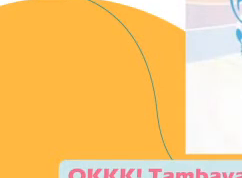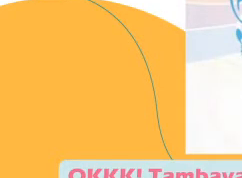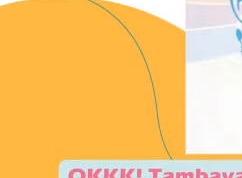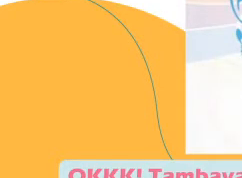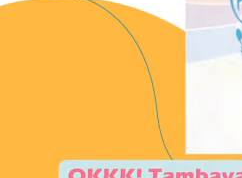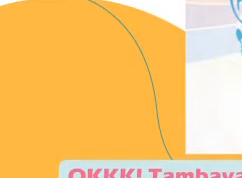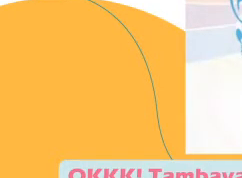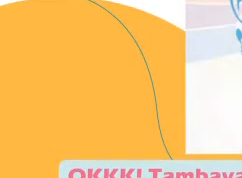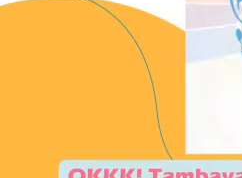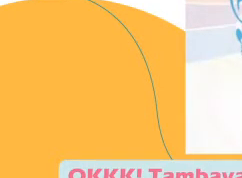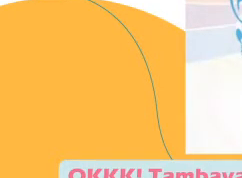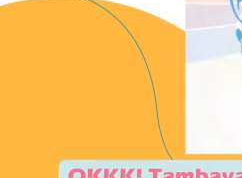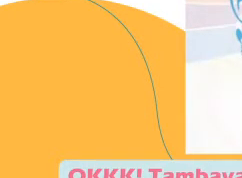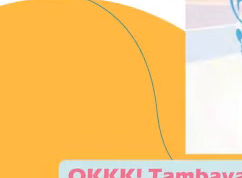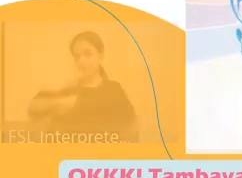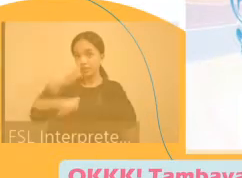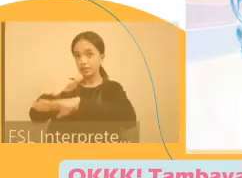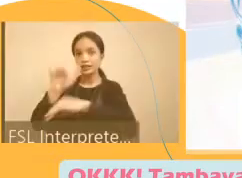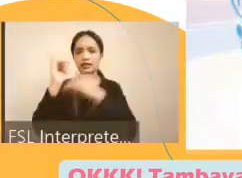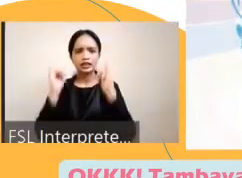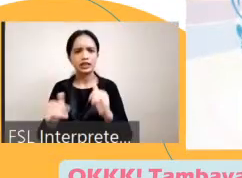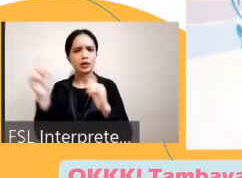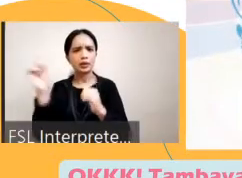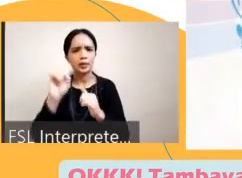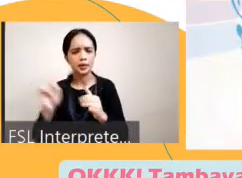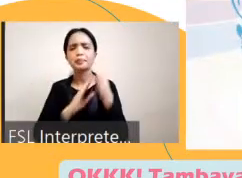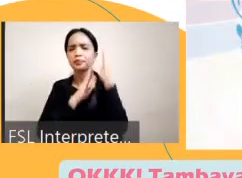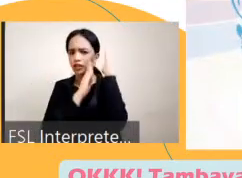this afternoon nananatili at sana